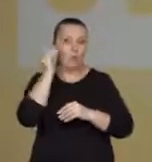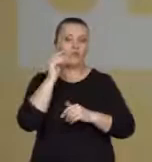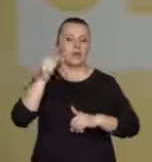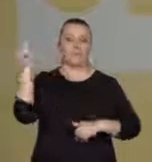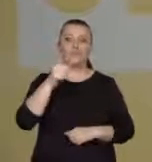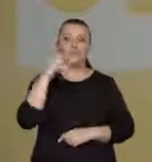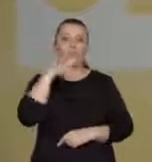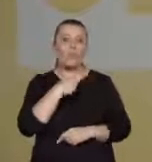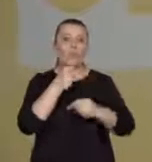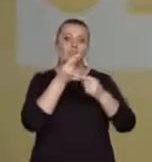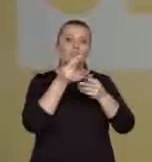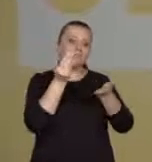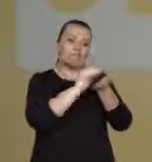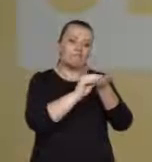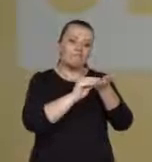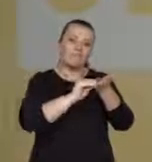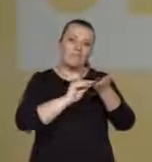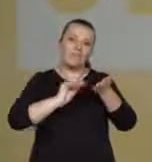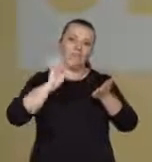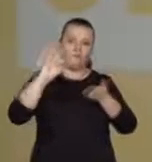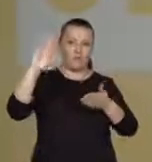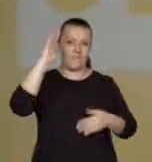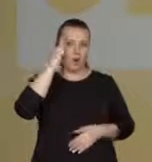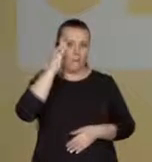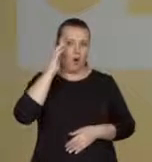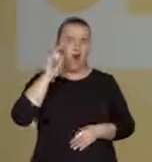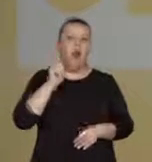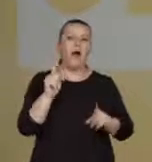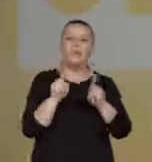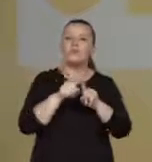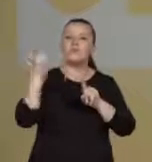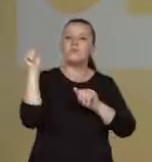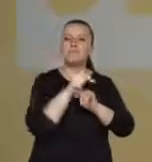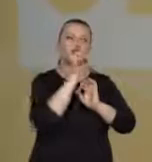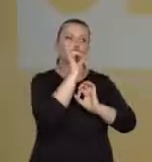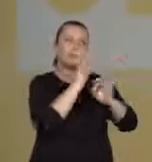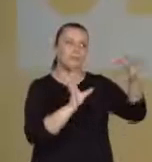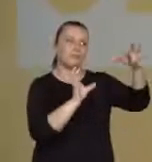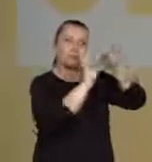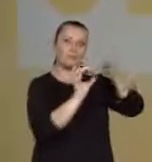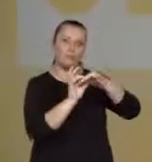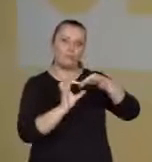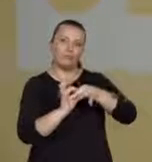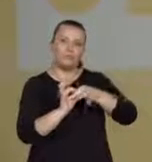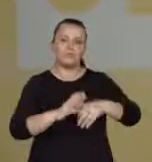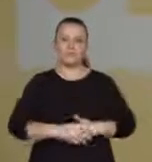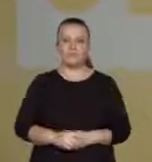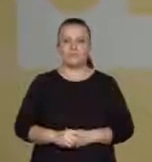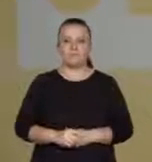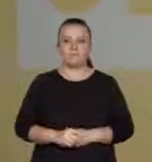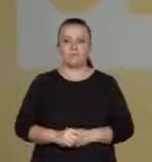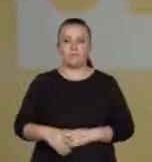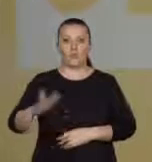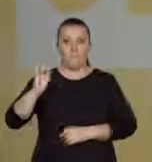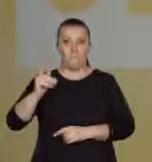wiadomości, faktów czy pewnych pojęć, ale przede wszystkim umiejętności ich logicznego powiązania. Egzaminatorzy w